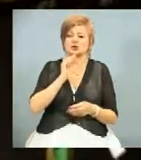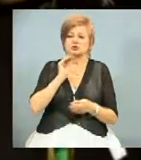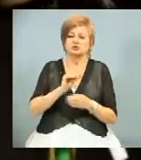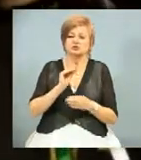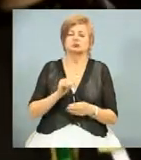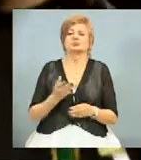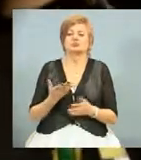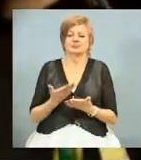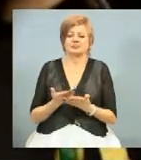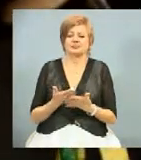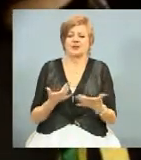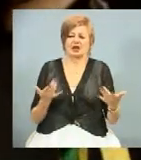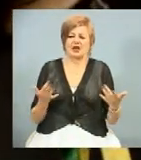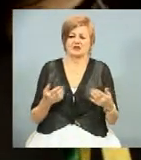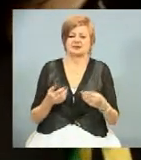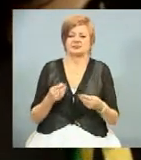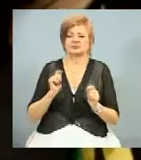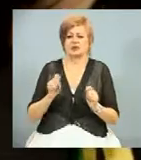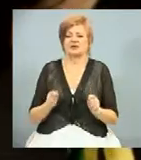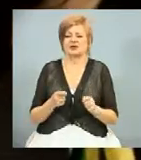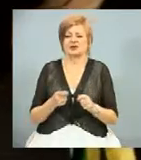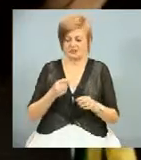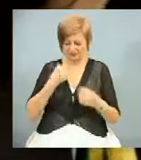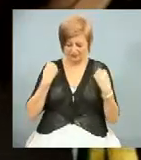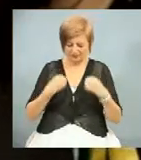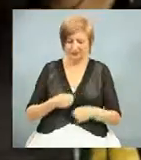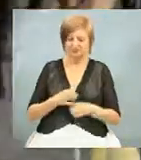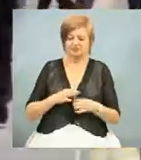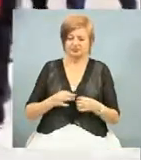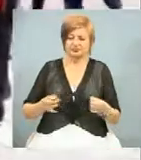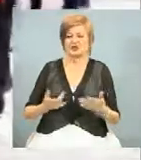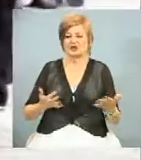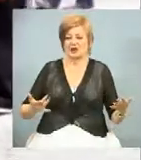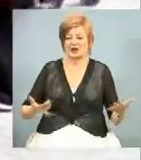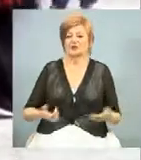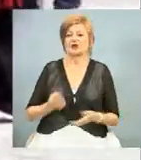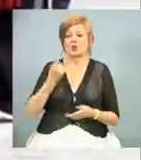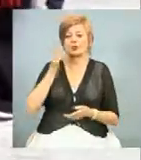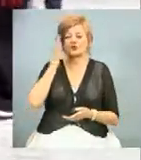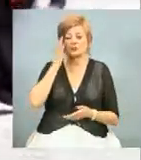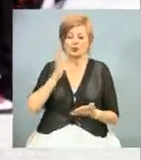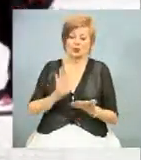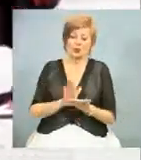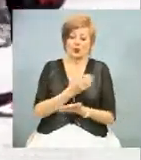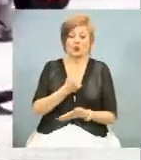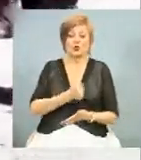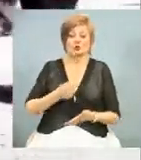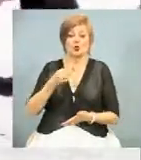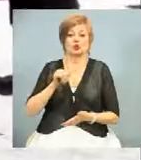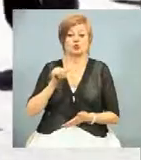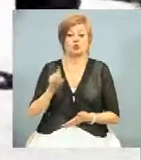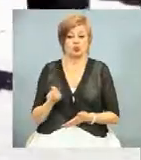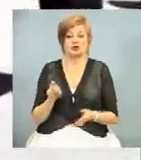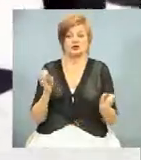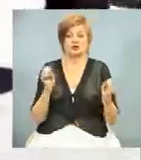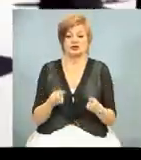давали хворому різноманітні предмети, такі як амулети, обереги тощо. Ще одним способом прогнати злого духа була спеціальна